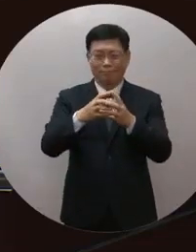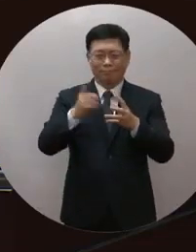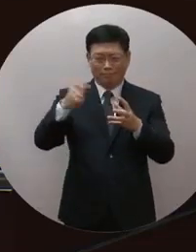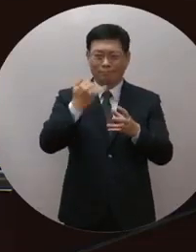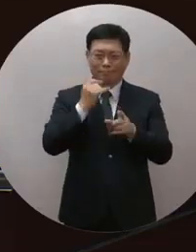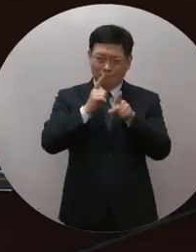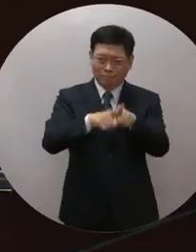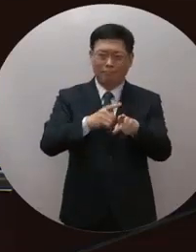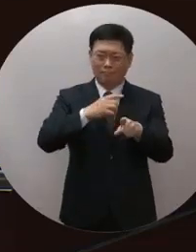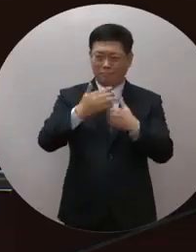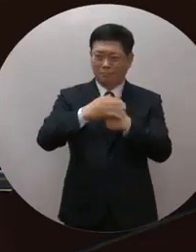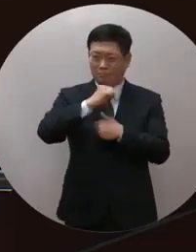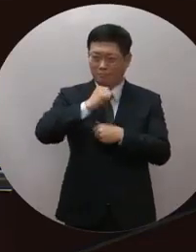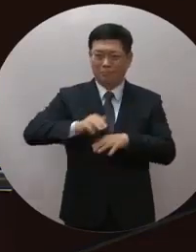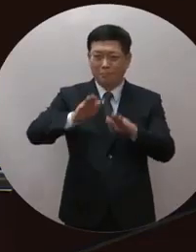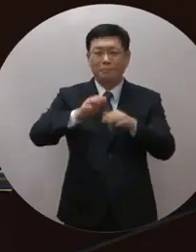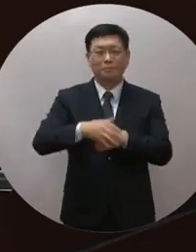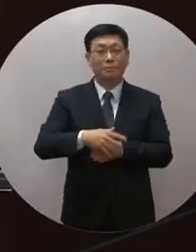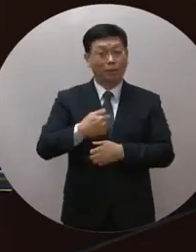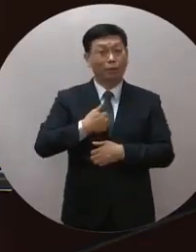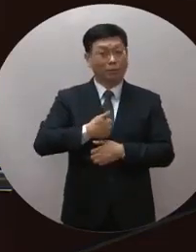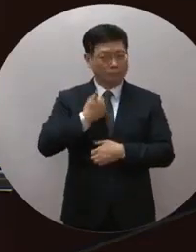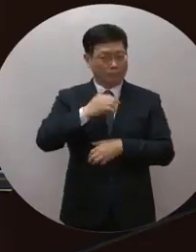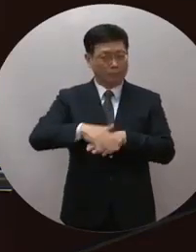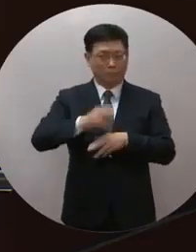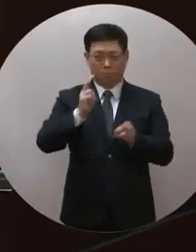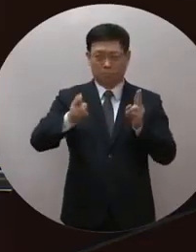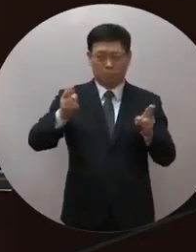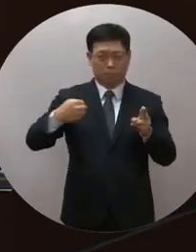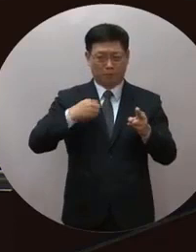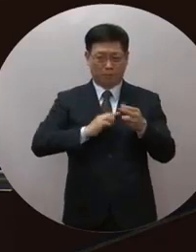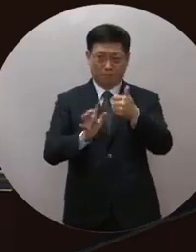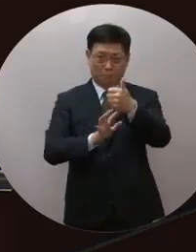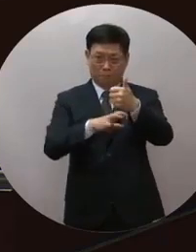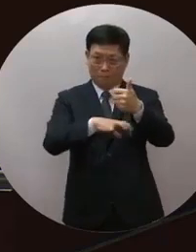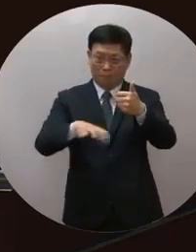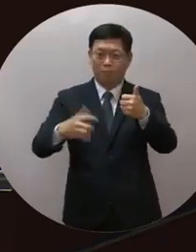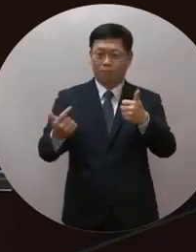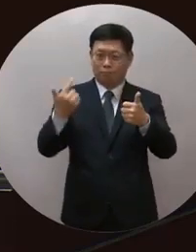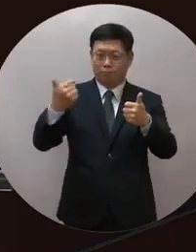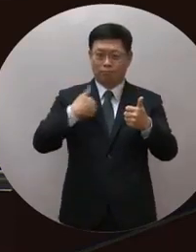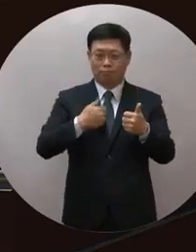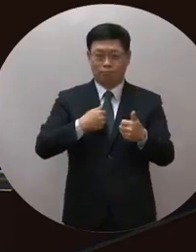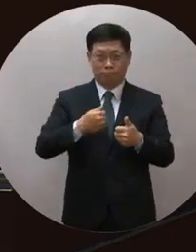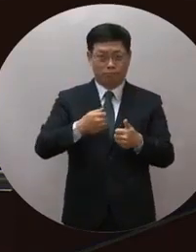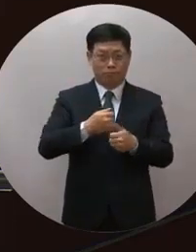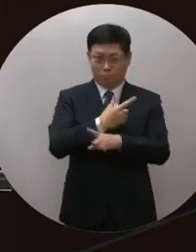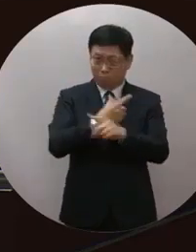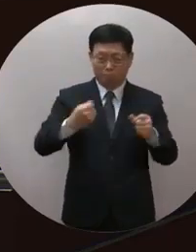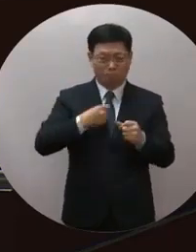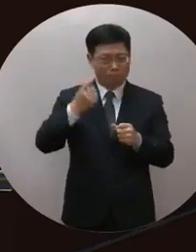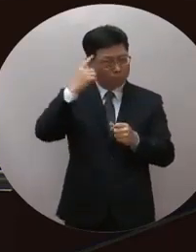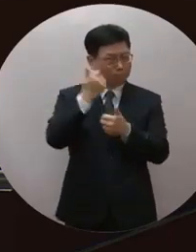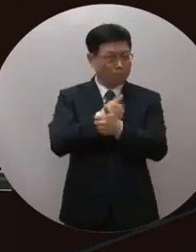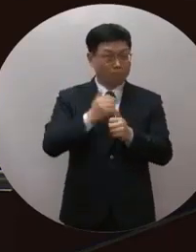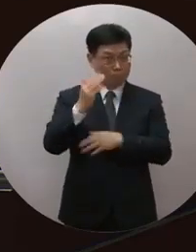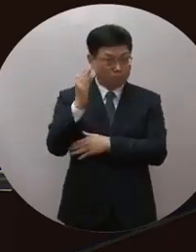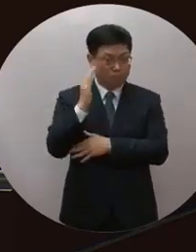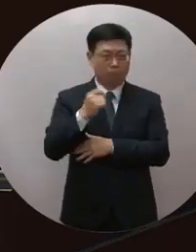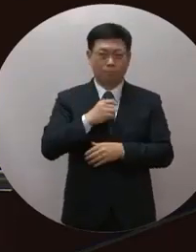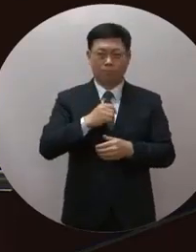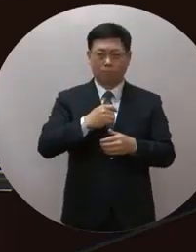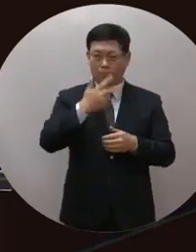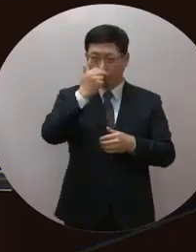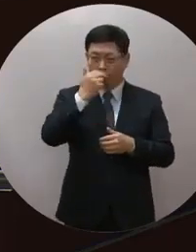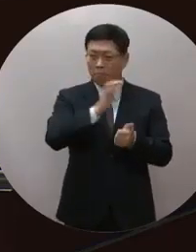才能让台湾更好。政章会持续要求行政团队时时以国家为念，简政